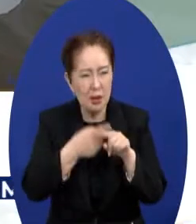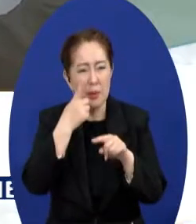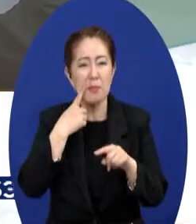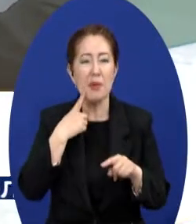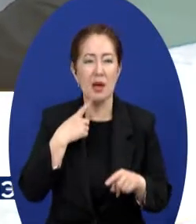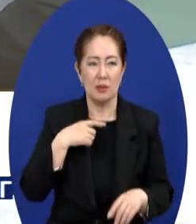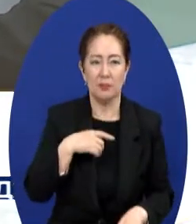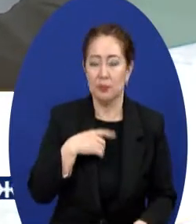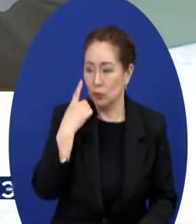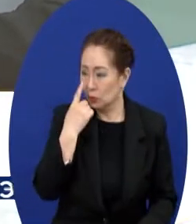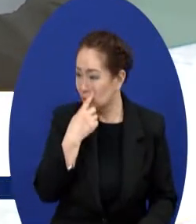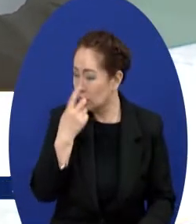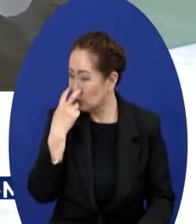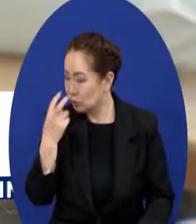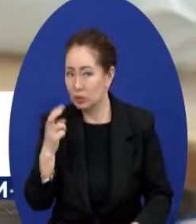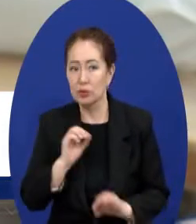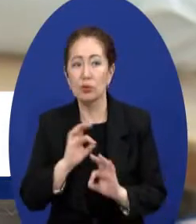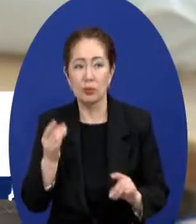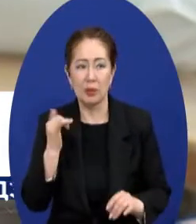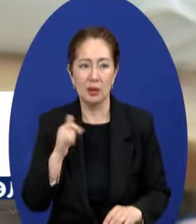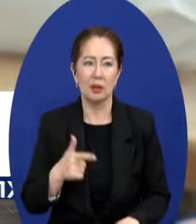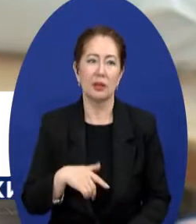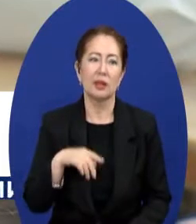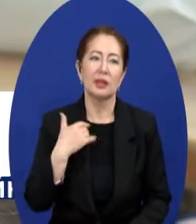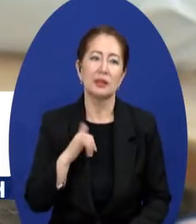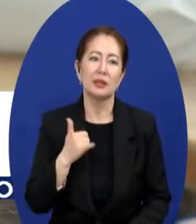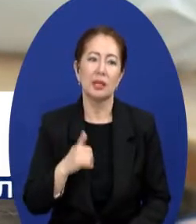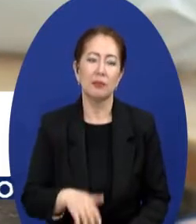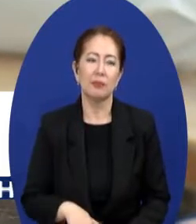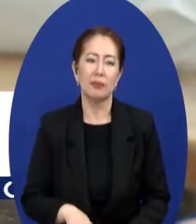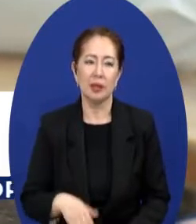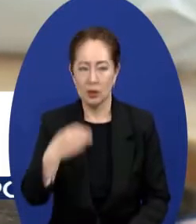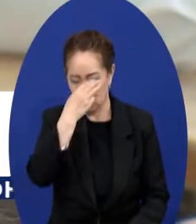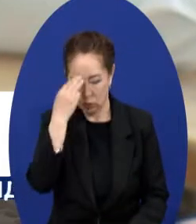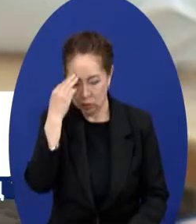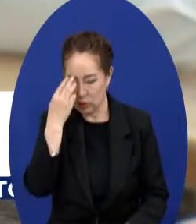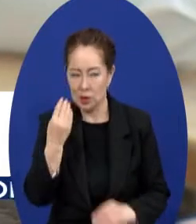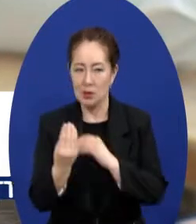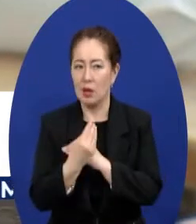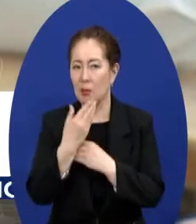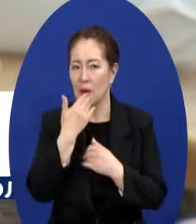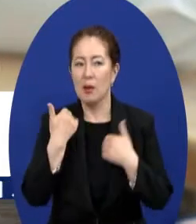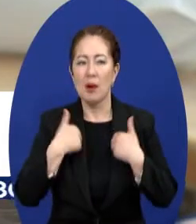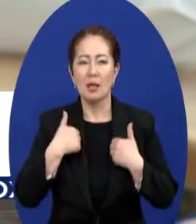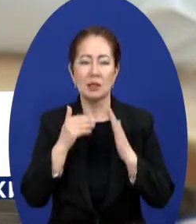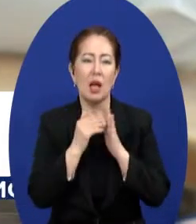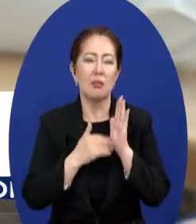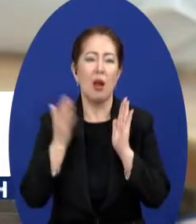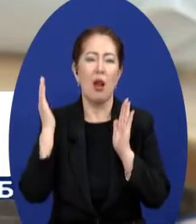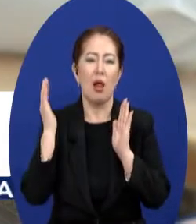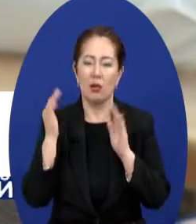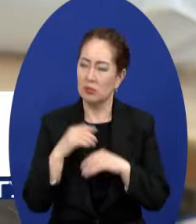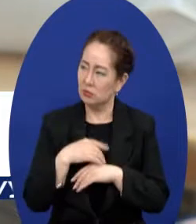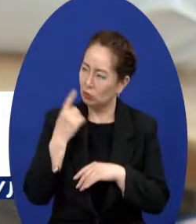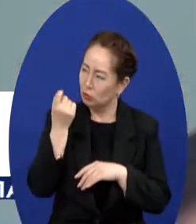хүсдэг. Нүдэр үтсэн юм бас өөрөө өөрөө гэжтэй. Зарим тохиолдолд нөгөө нэг юу туршилт авахгүйгээр зүгээр ингээд багш нар тайлбарлалчтай. Тэгээд тэр нь